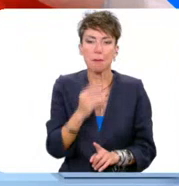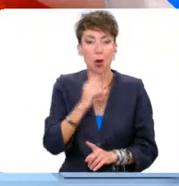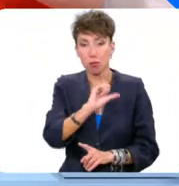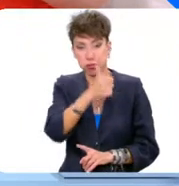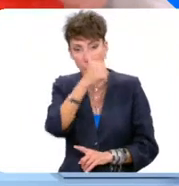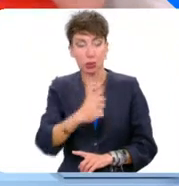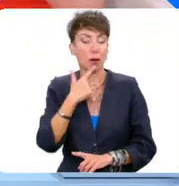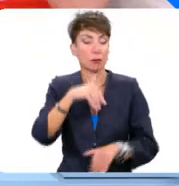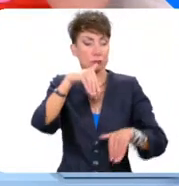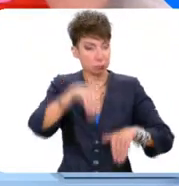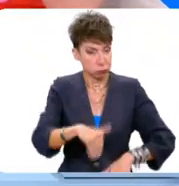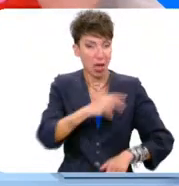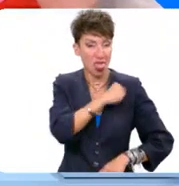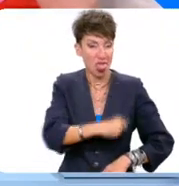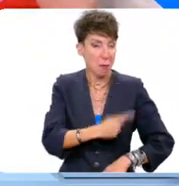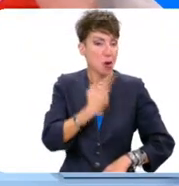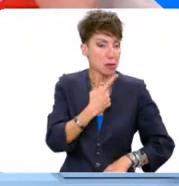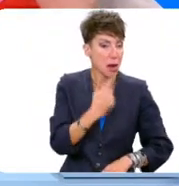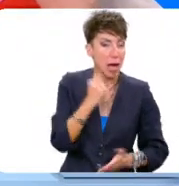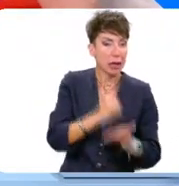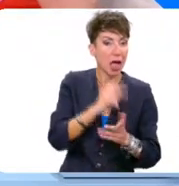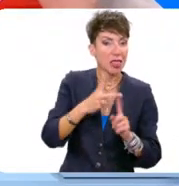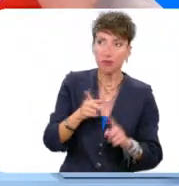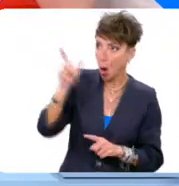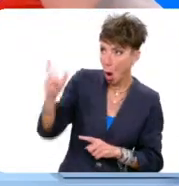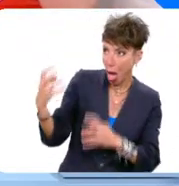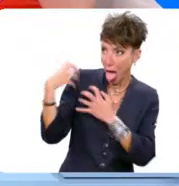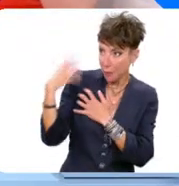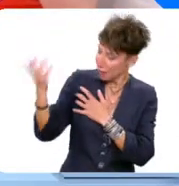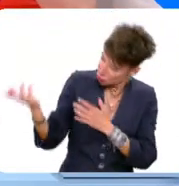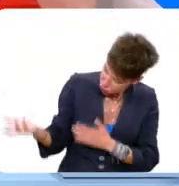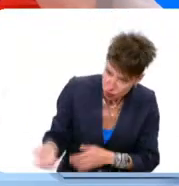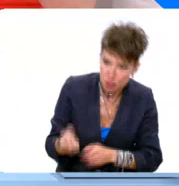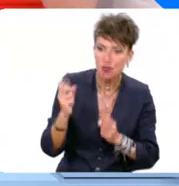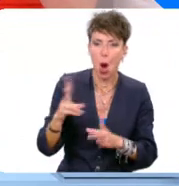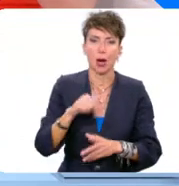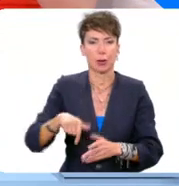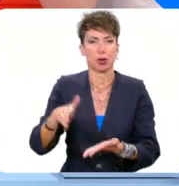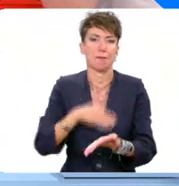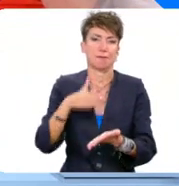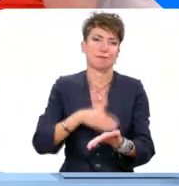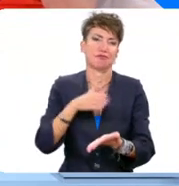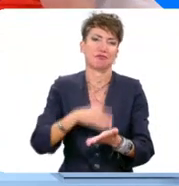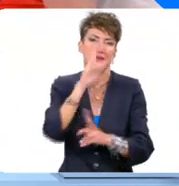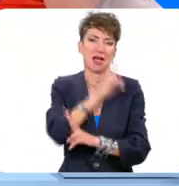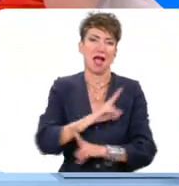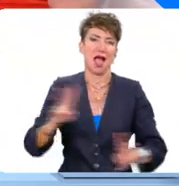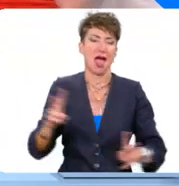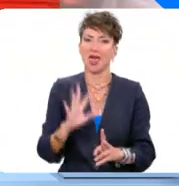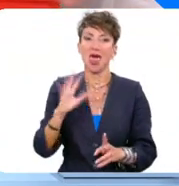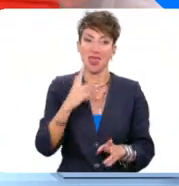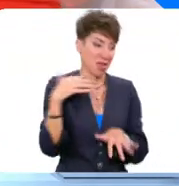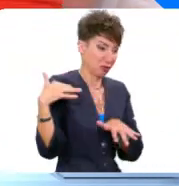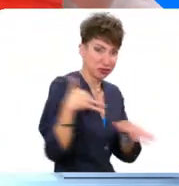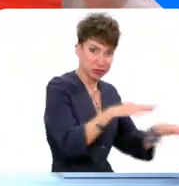ανάχωμα βεβαίως μάλιστα εντάξει τώρα κάπως ξεκαθαρίζουν τα πράγματα συνεπώς το ανάχωμα έσπασε λέτε